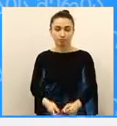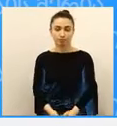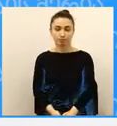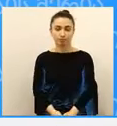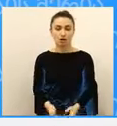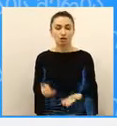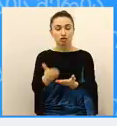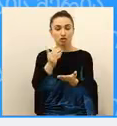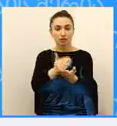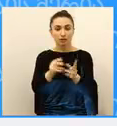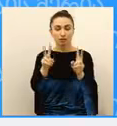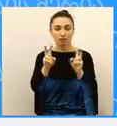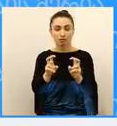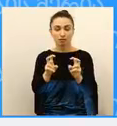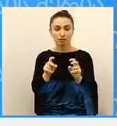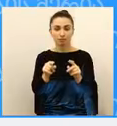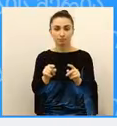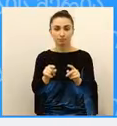Შემდეგი თემა,